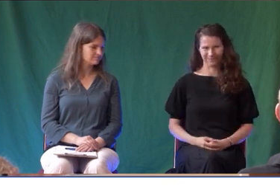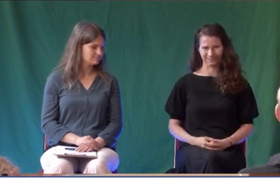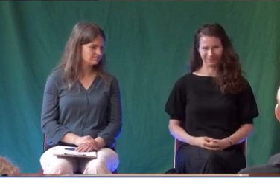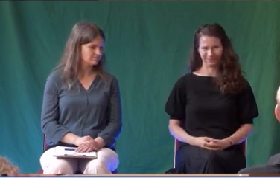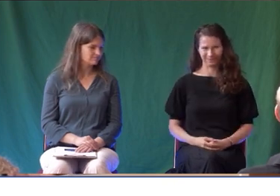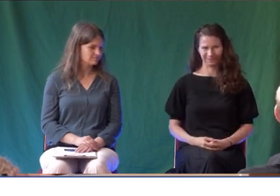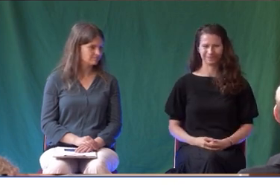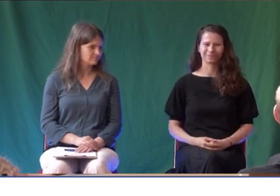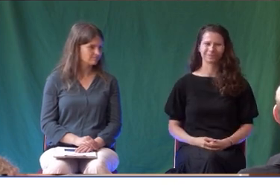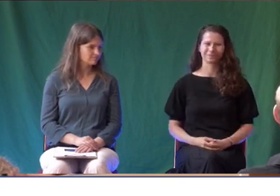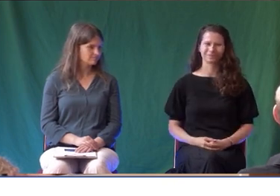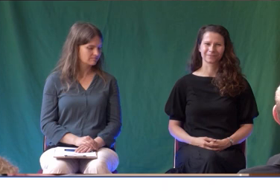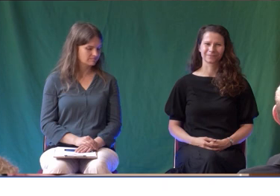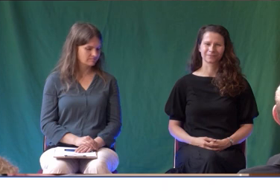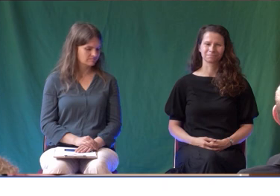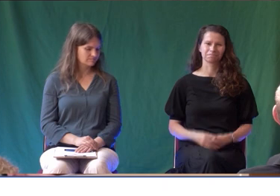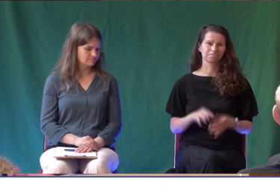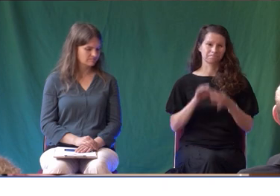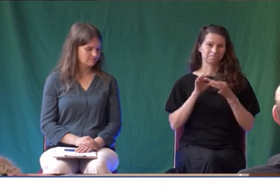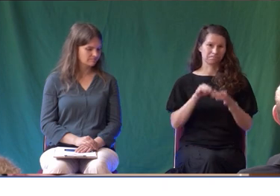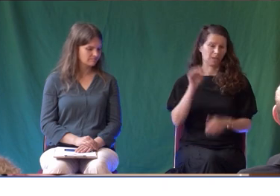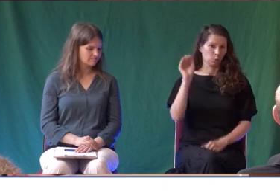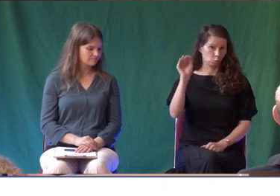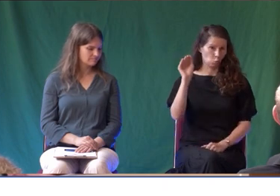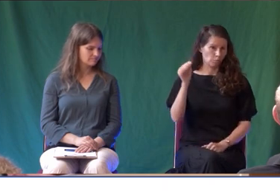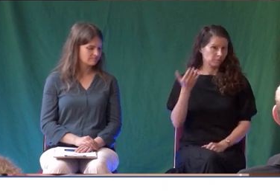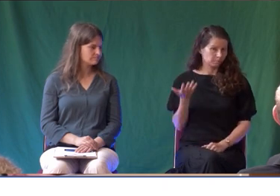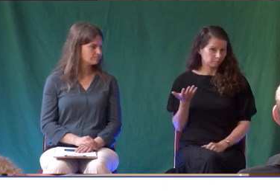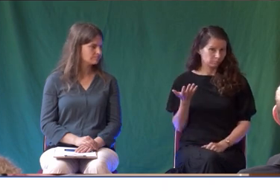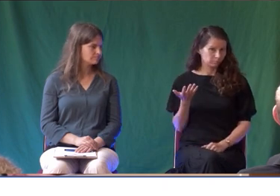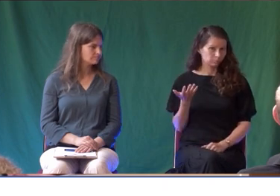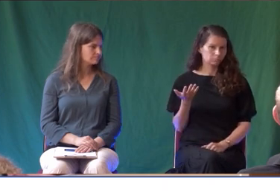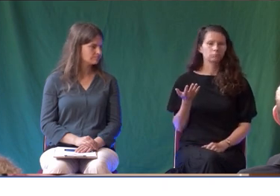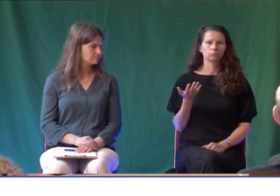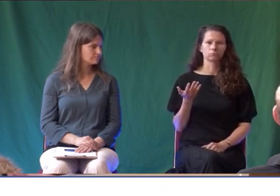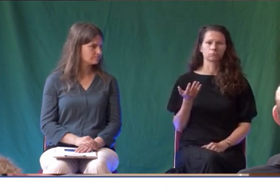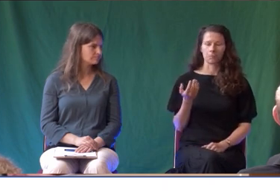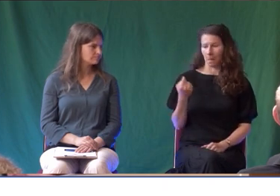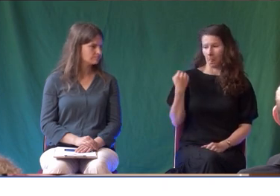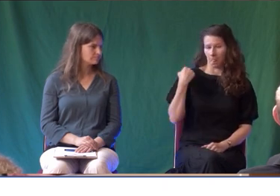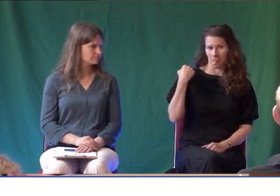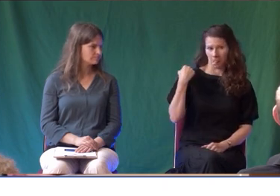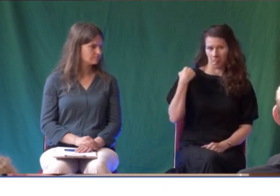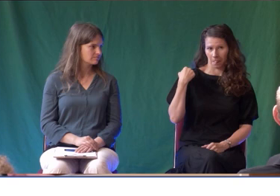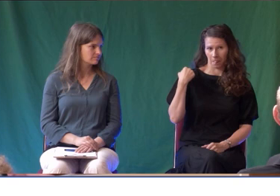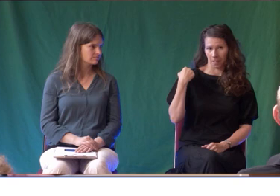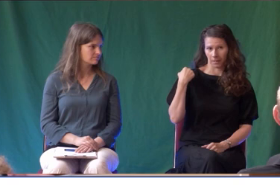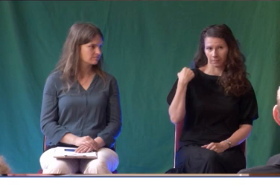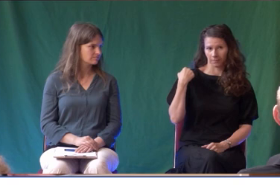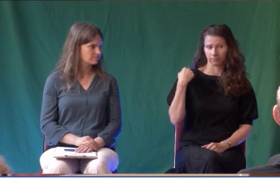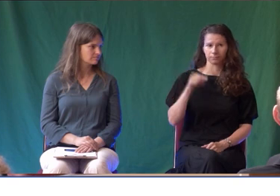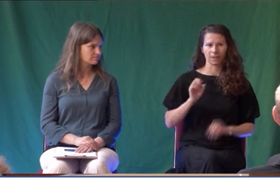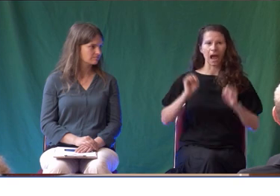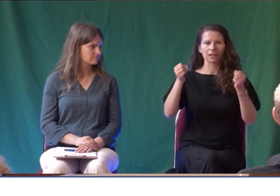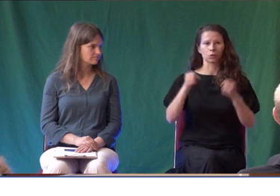und was die Zukunft angeht so würde ich mal kurz auf den kürzlich auf den Weg gebrachten fortgeschriebenen